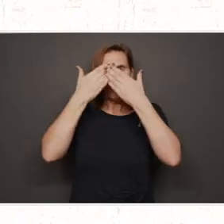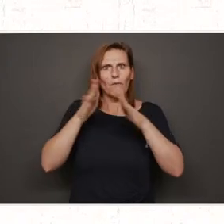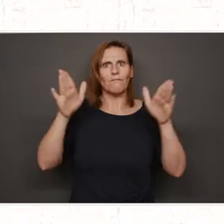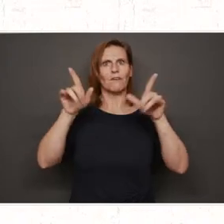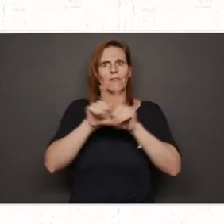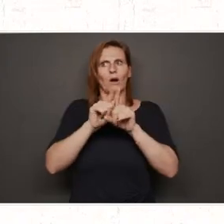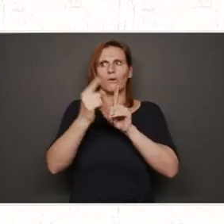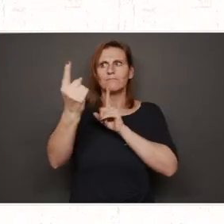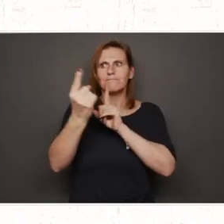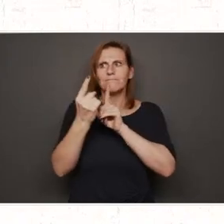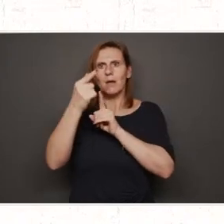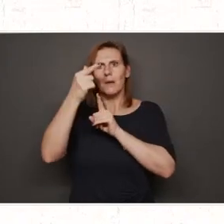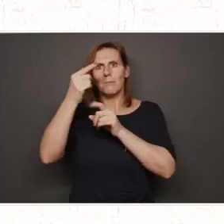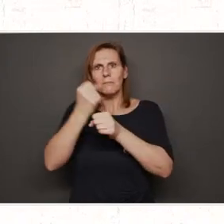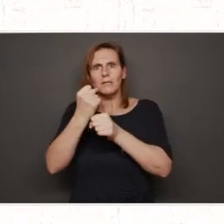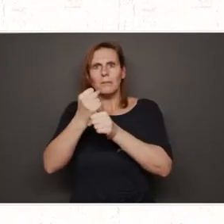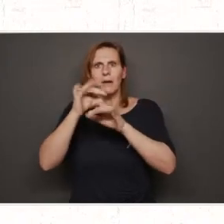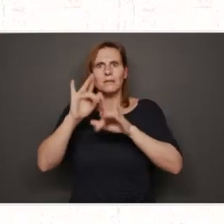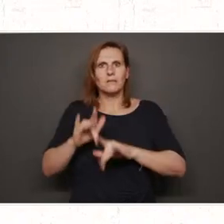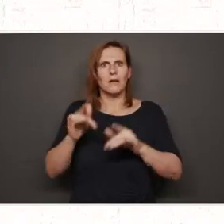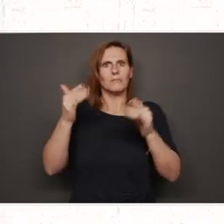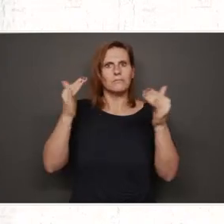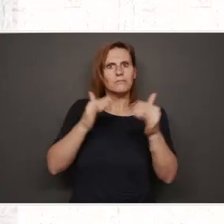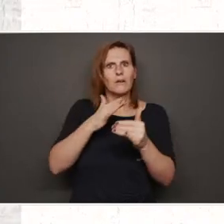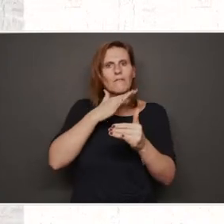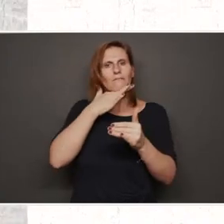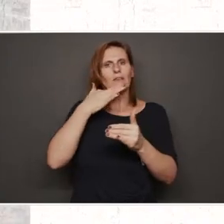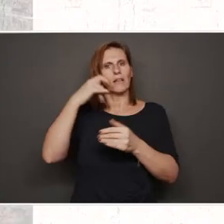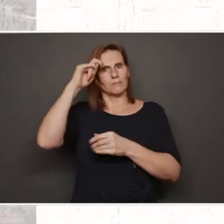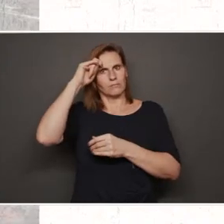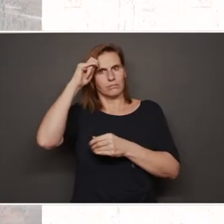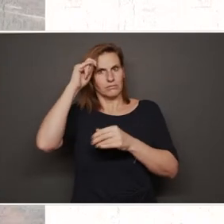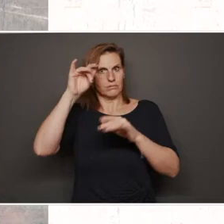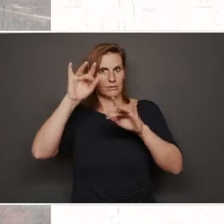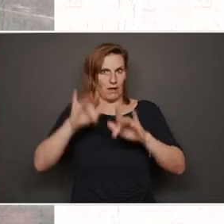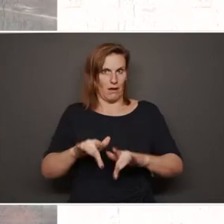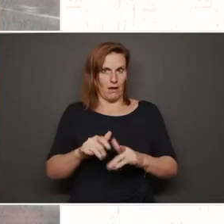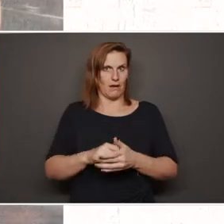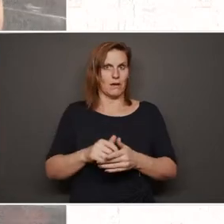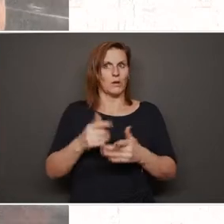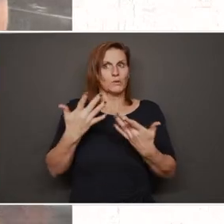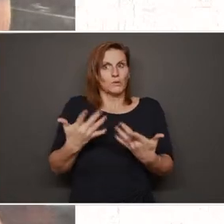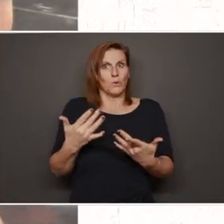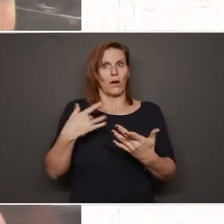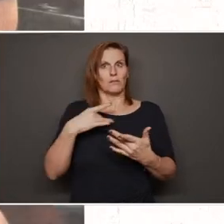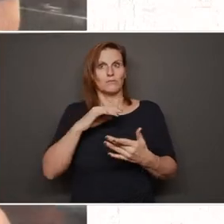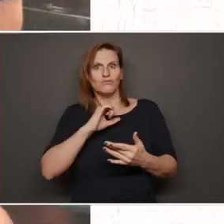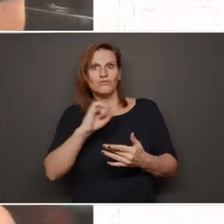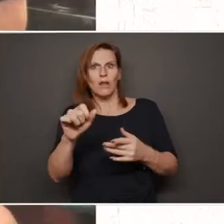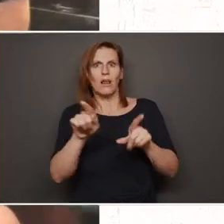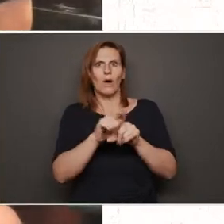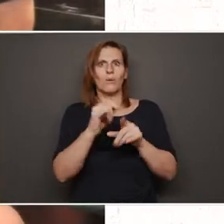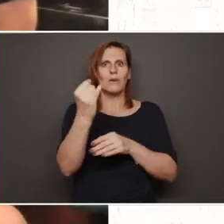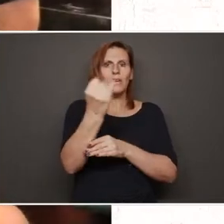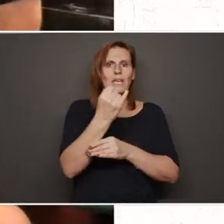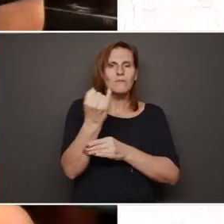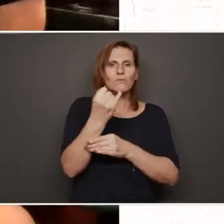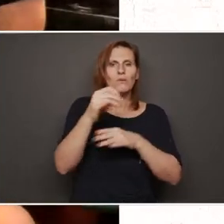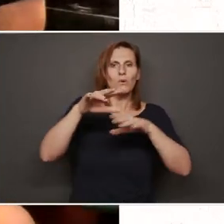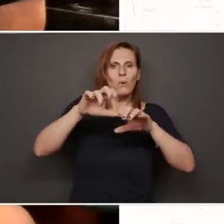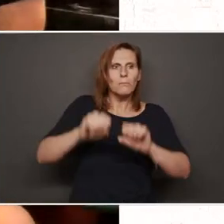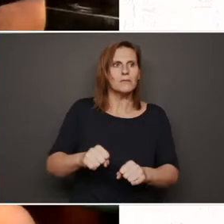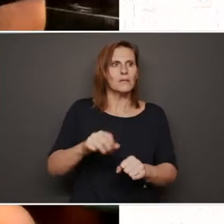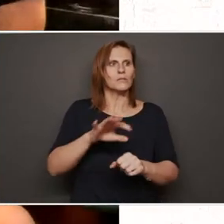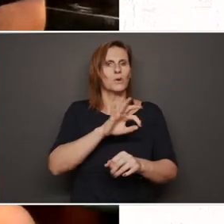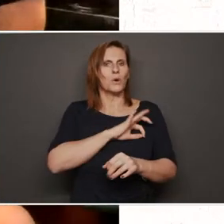mit Einschränkungen von Anfang an mit sehr viel Wertschätzung. So konnten schnell die individuellen Kompetenzen der